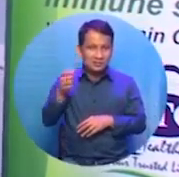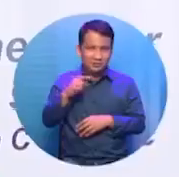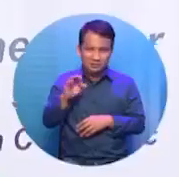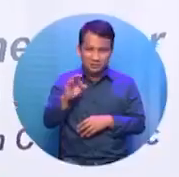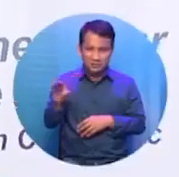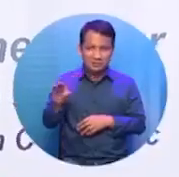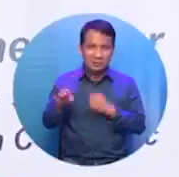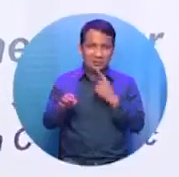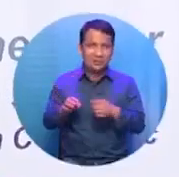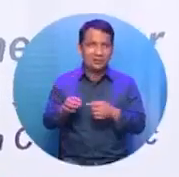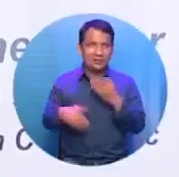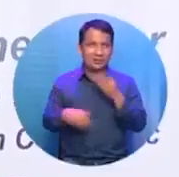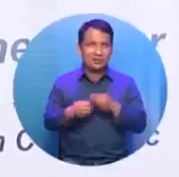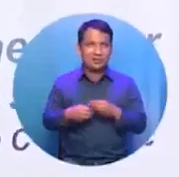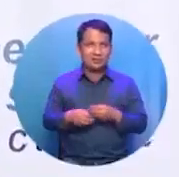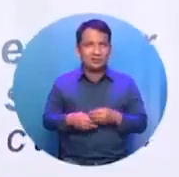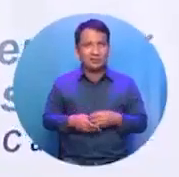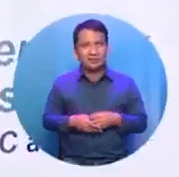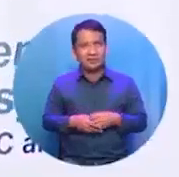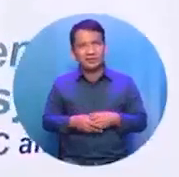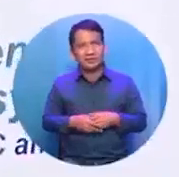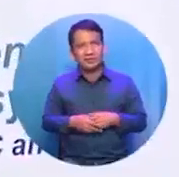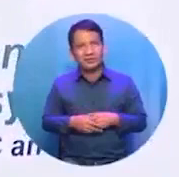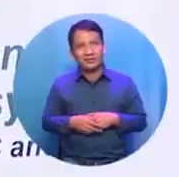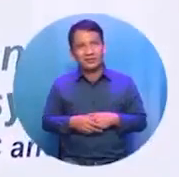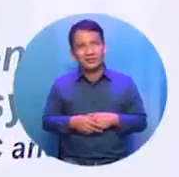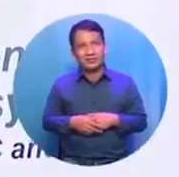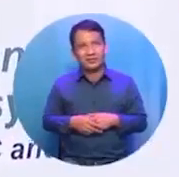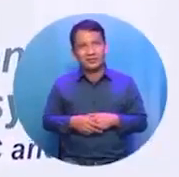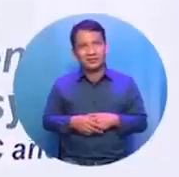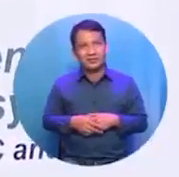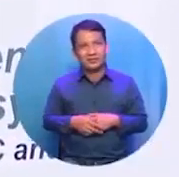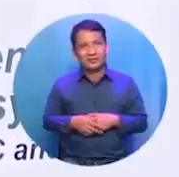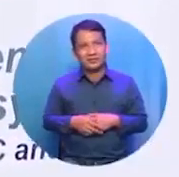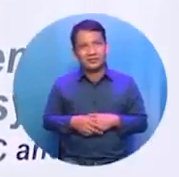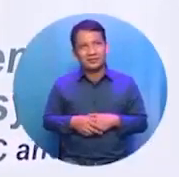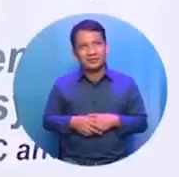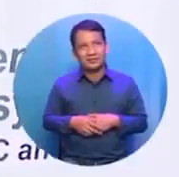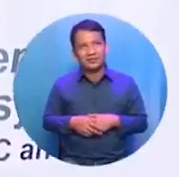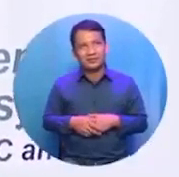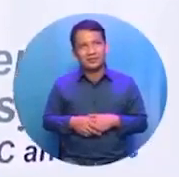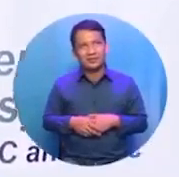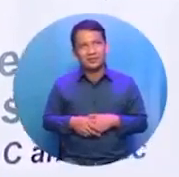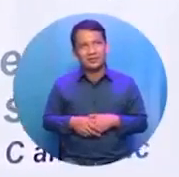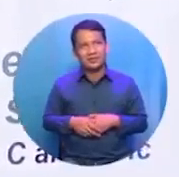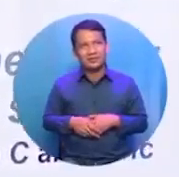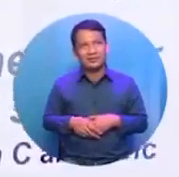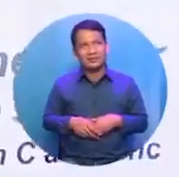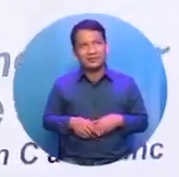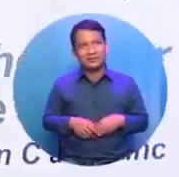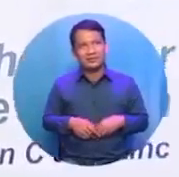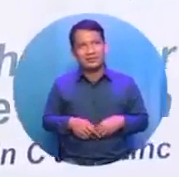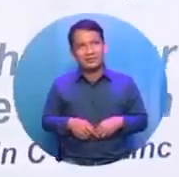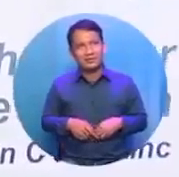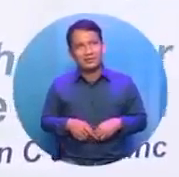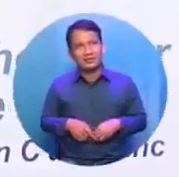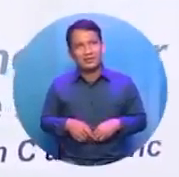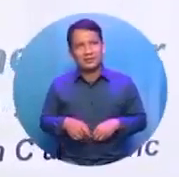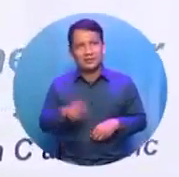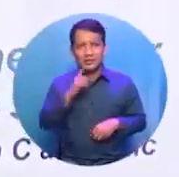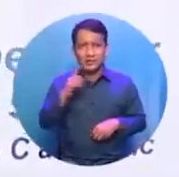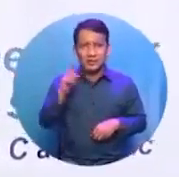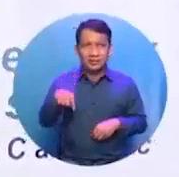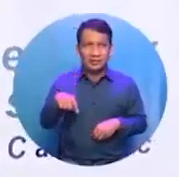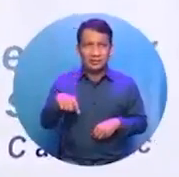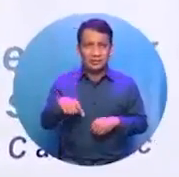Nag-feedback. Oh. Hindi ko makapaniwala. Ah, okay. Siya po ay